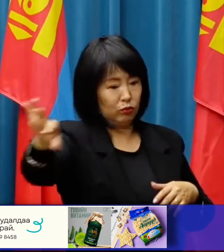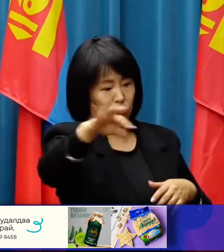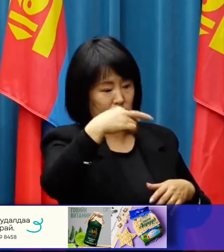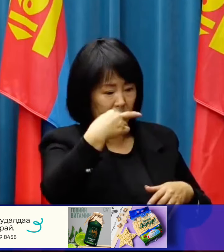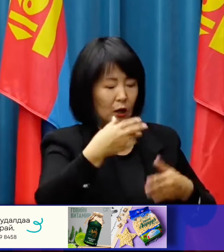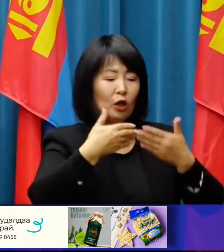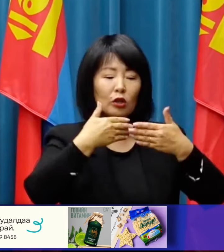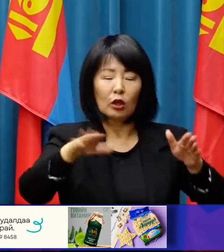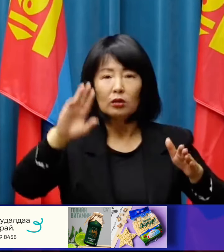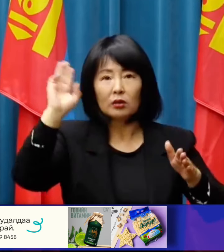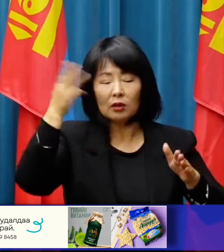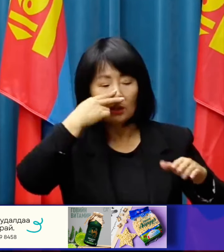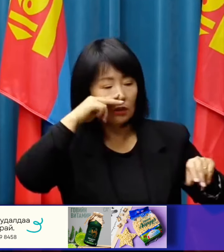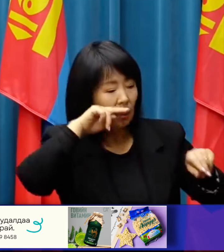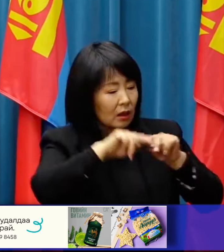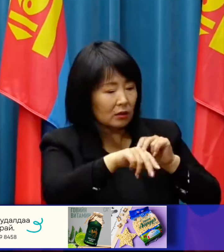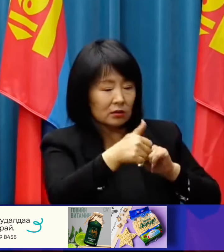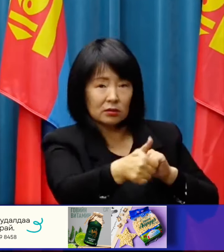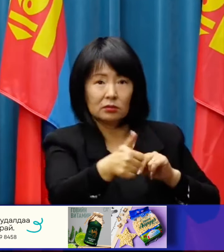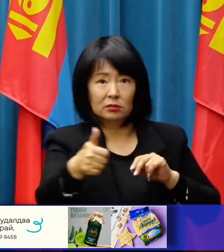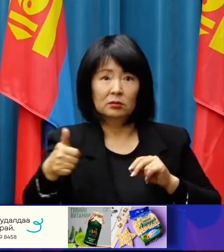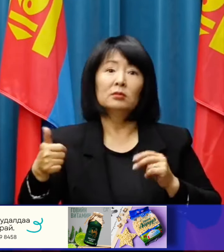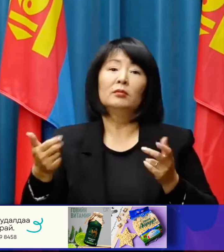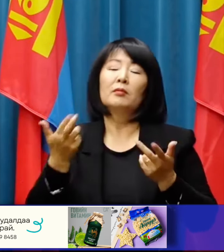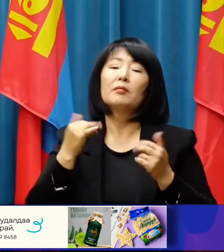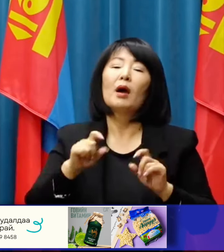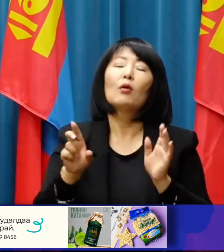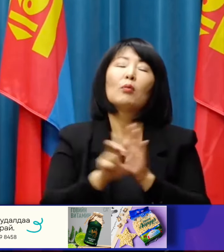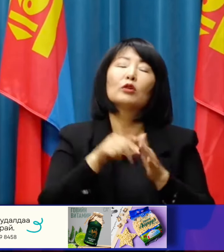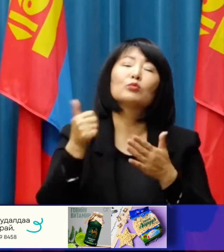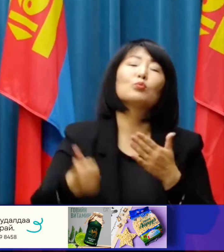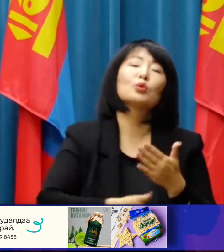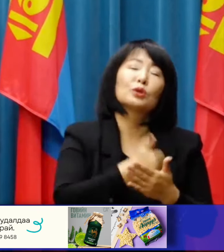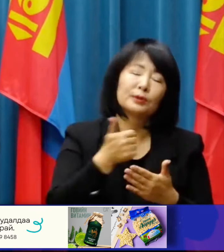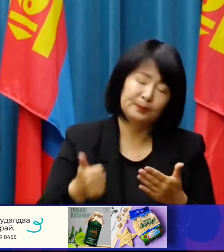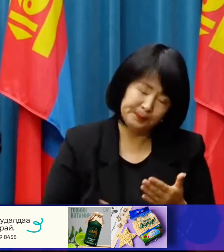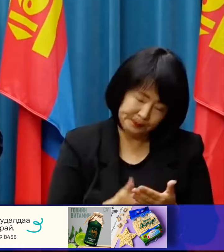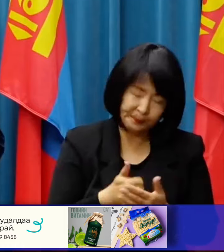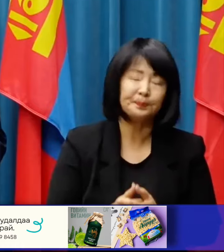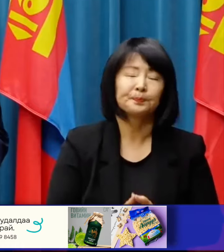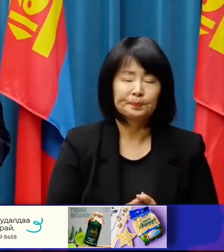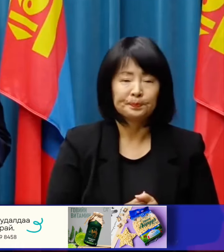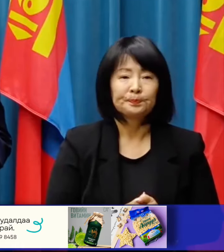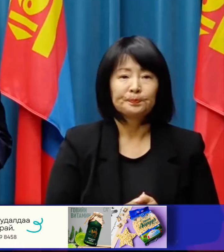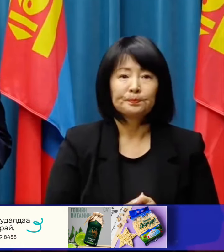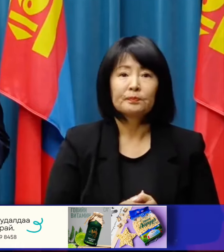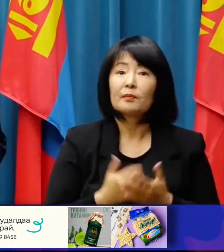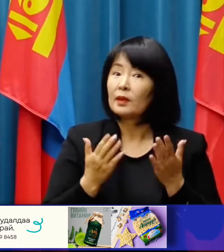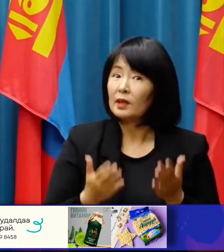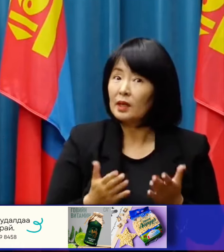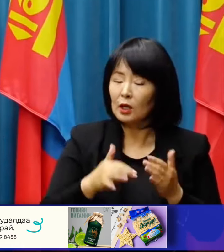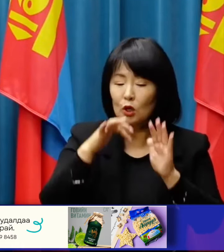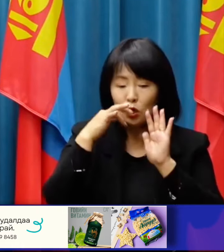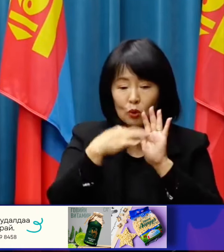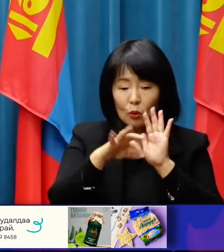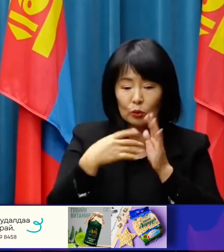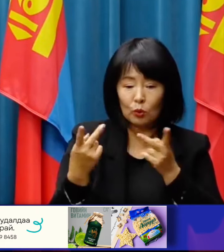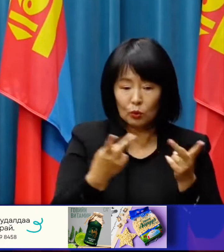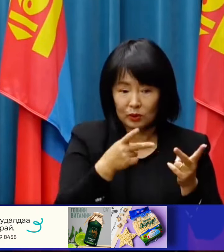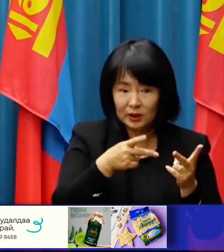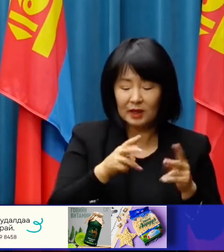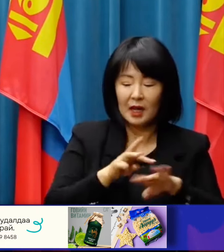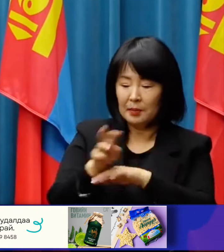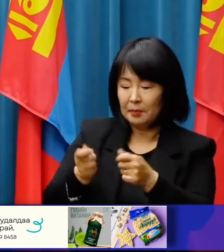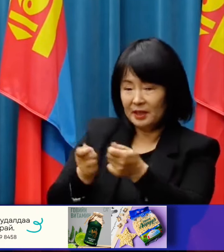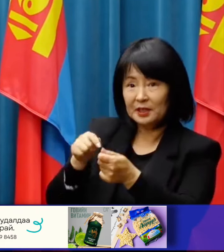ил тод хяналтаа одоо байх бүрэн бололцоо бол эндээс бүрднэ гэж бодож байгаа. Ингээд энэ зөвлөх үйлчилгээ болоод